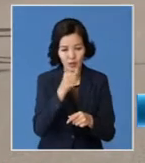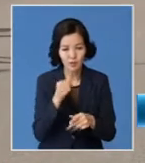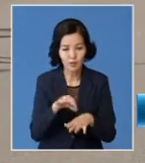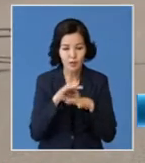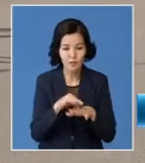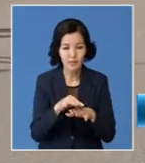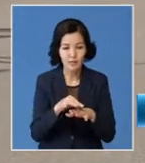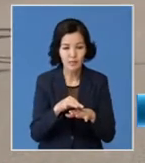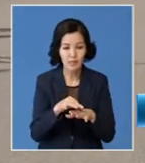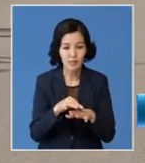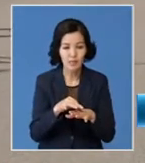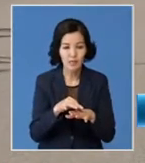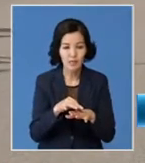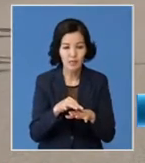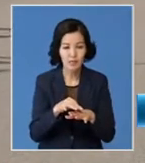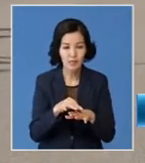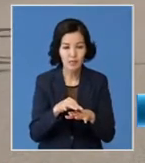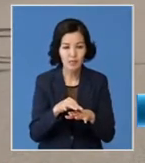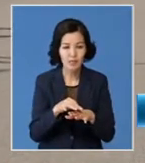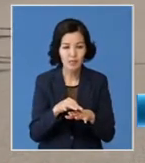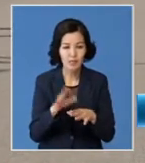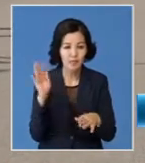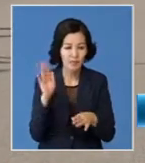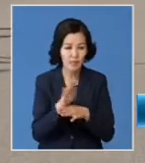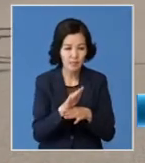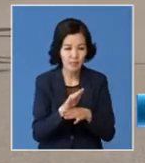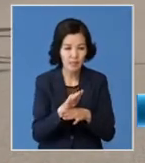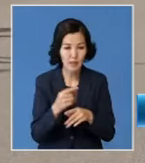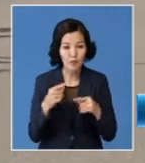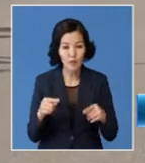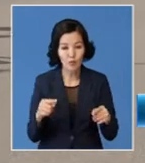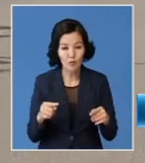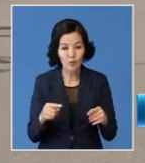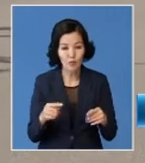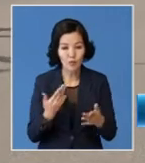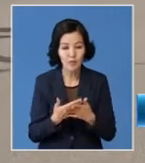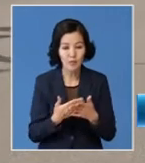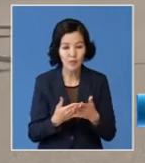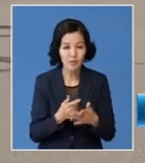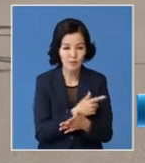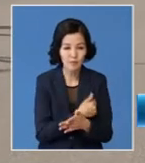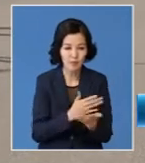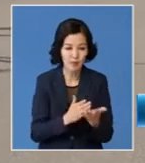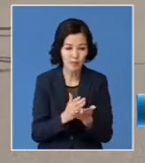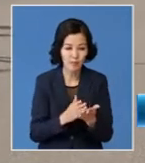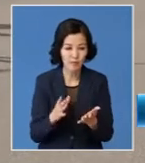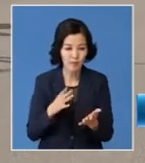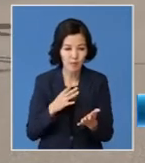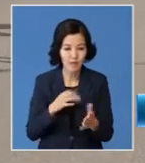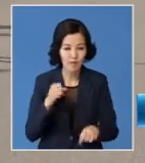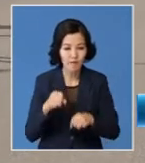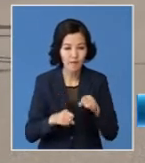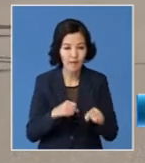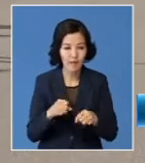провести еще его как-то дополнительно по-другому, чтобы среди медицинских работников был этот